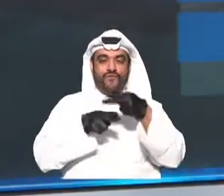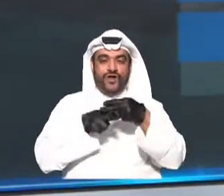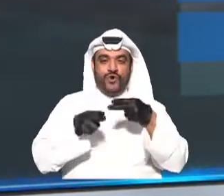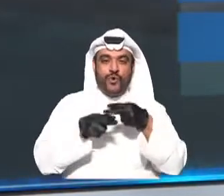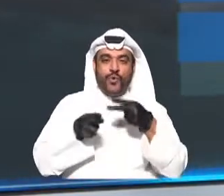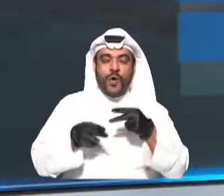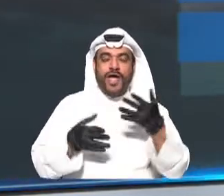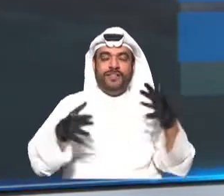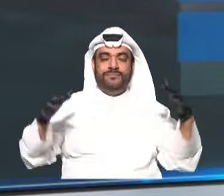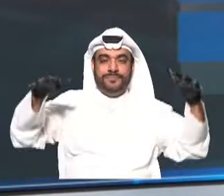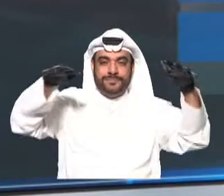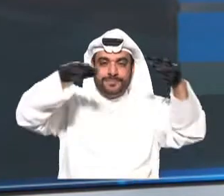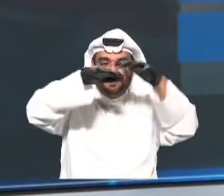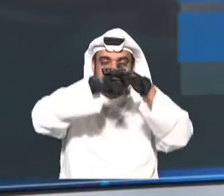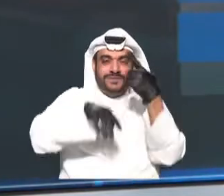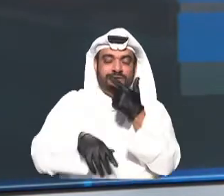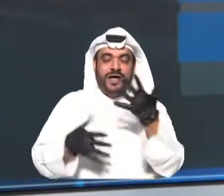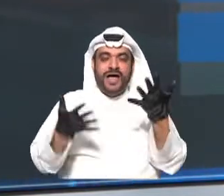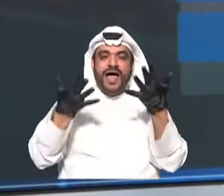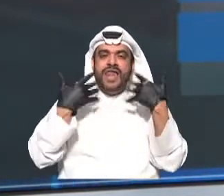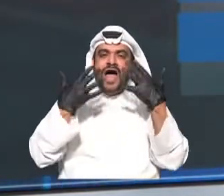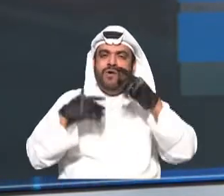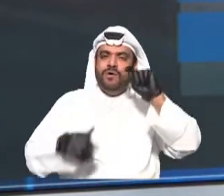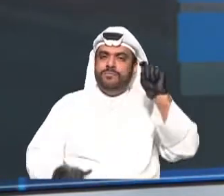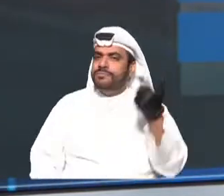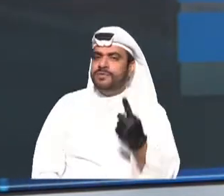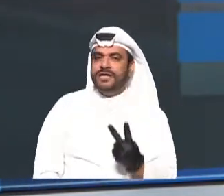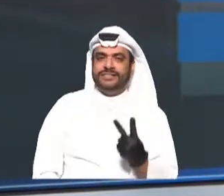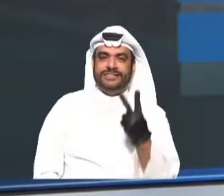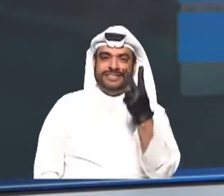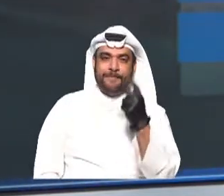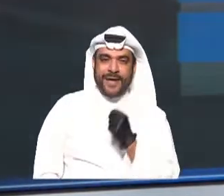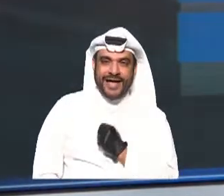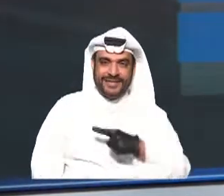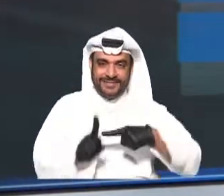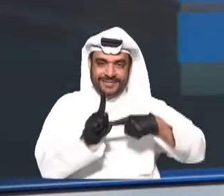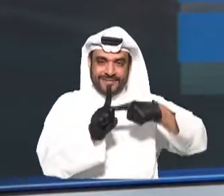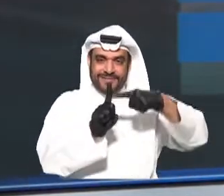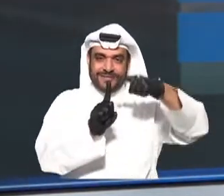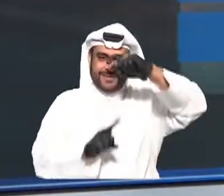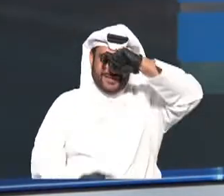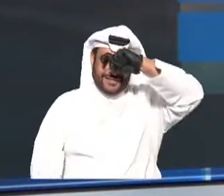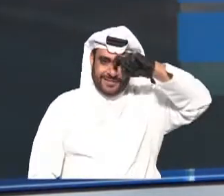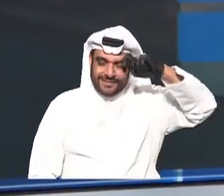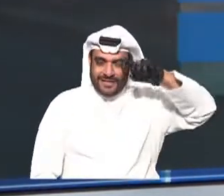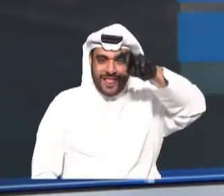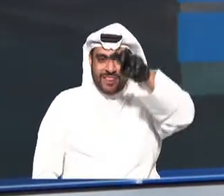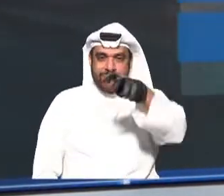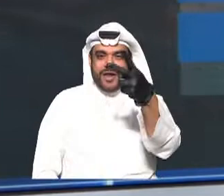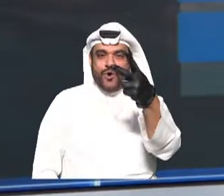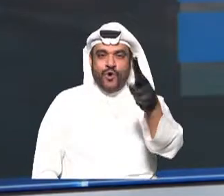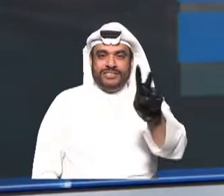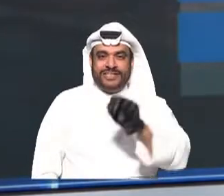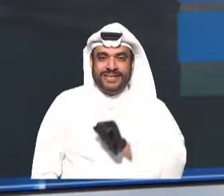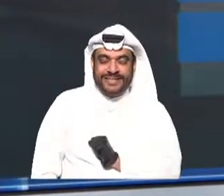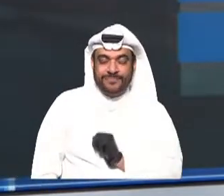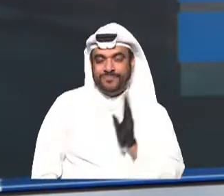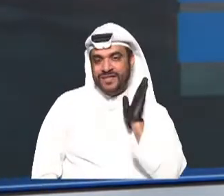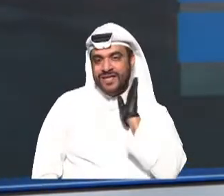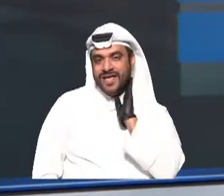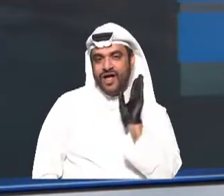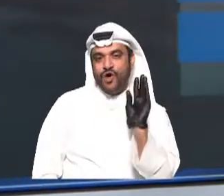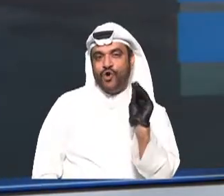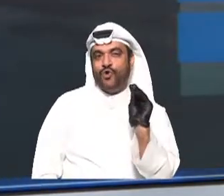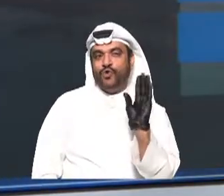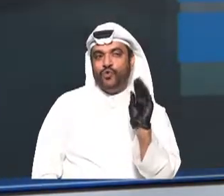جزئيا ورياح شرقية سرعتها 7 كيلومتر في الساعة. درجة الحرارة الحالية 28 درجة مئوية، رطوبة نسبية 42% بالنسبة